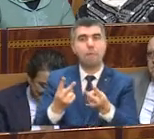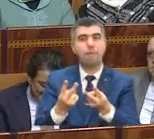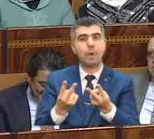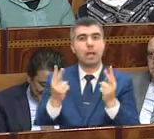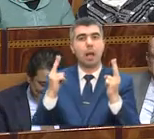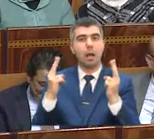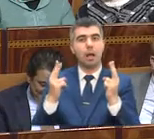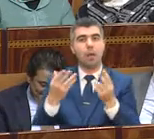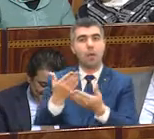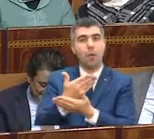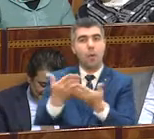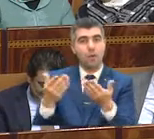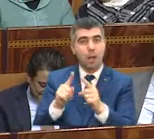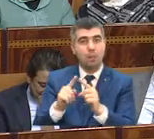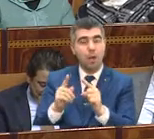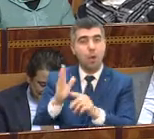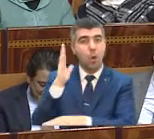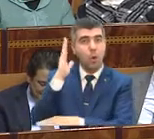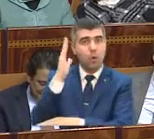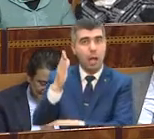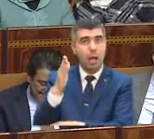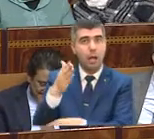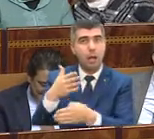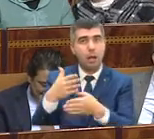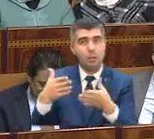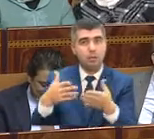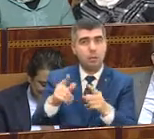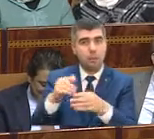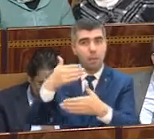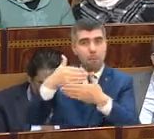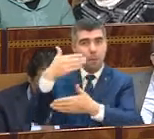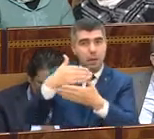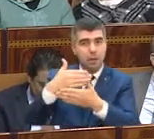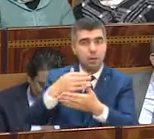كلشي كتقول له خصو كتار؟ واش غيبني كتار في العربيه؟